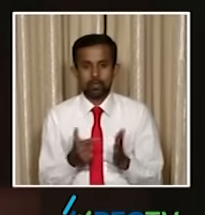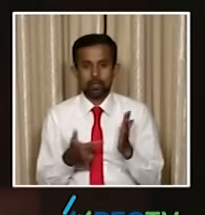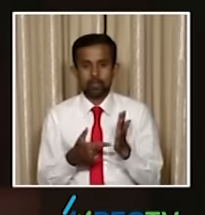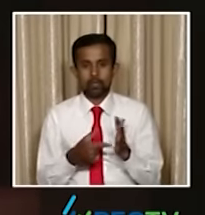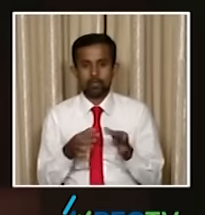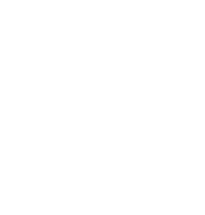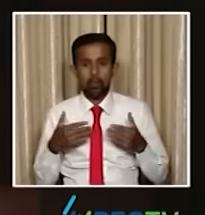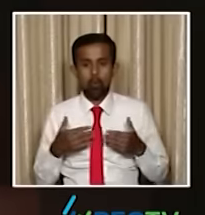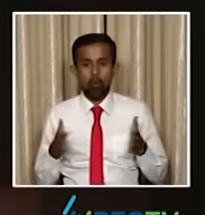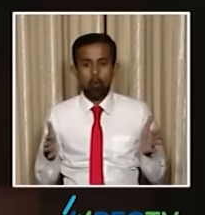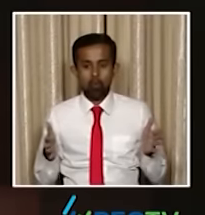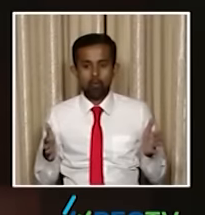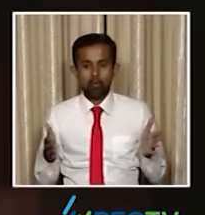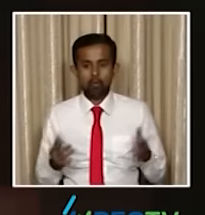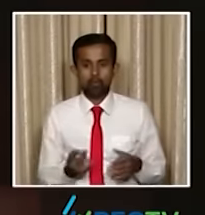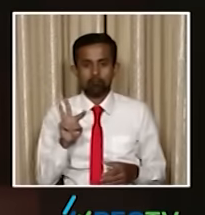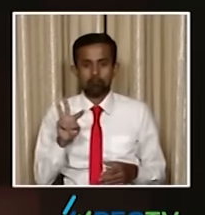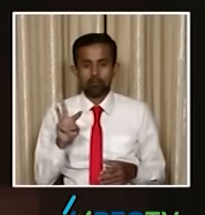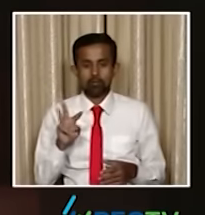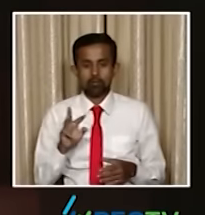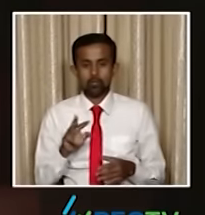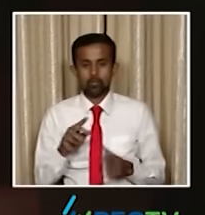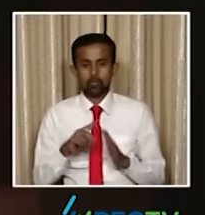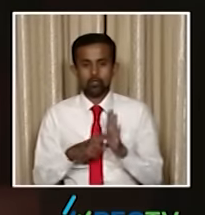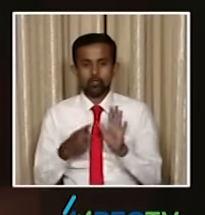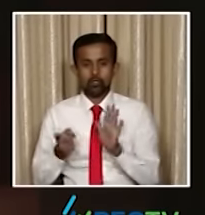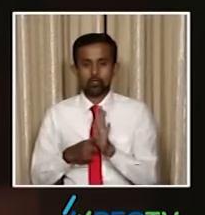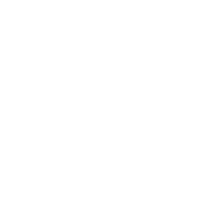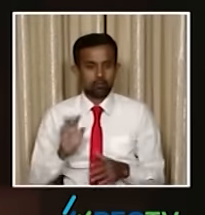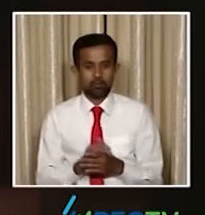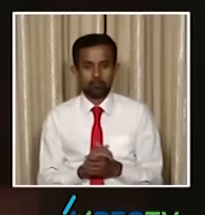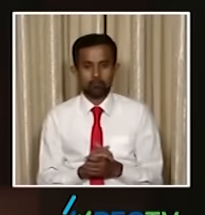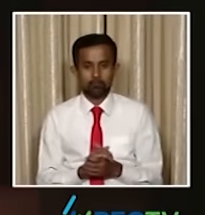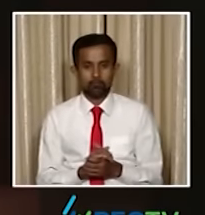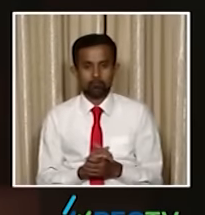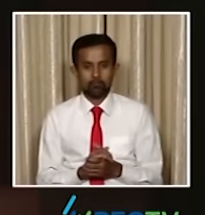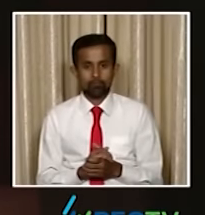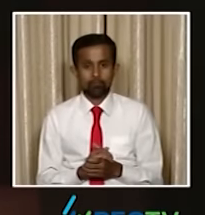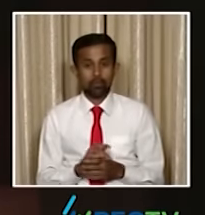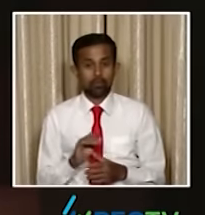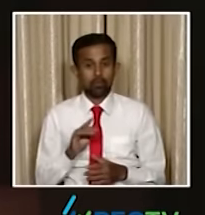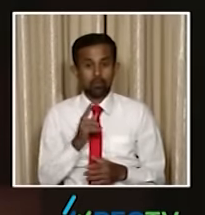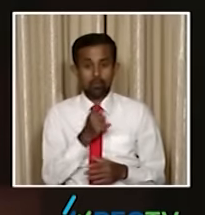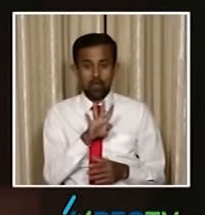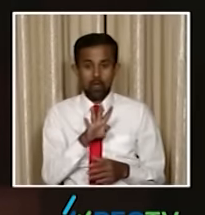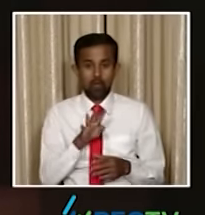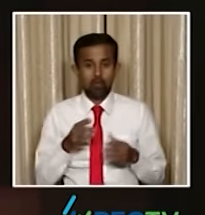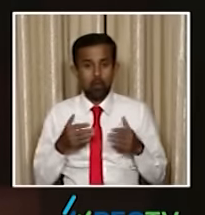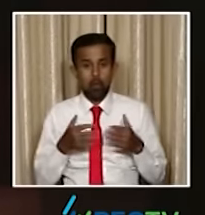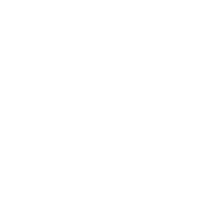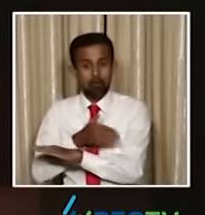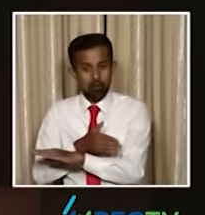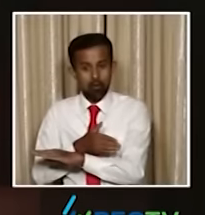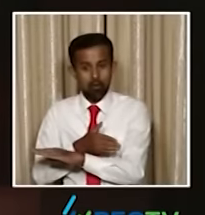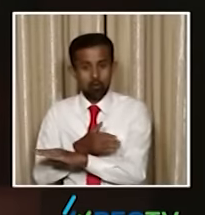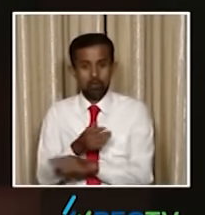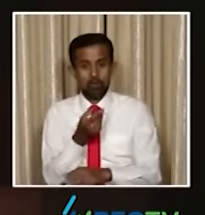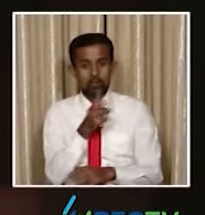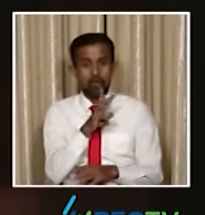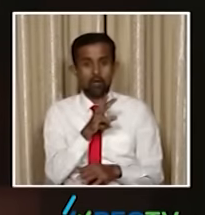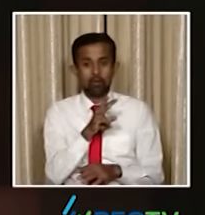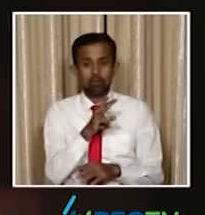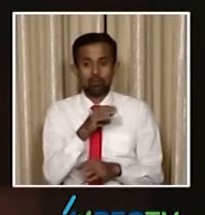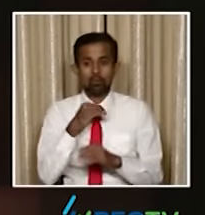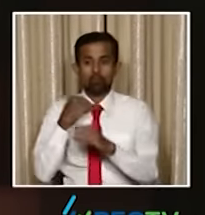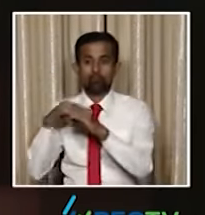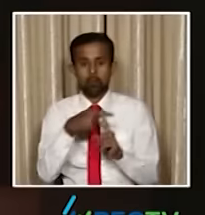ඕපන් කරලා තිබෙන්නේ 2023 ජූලි මාසේ 14 වෙනිදා. හැබැයි 14 වෙනිදා ටෙන්ඩර් එක ඕපන් කරන්න ඉස්සෙල්ලා 13 වෙනිදාම යවලා